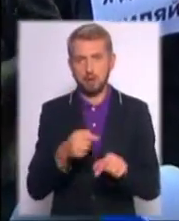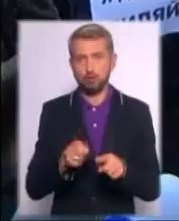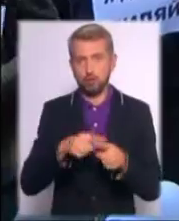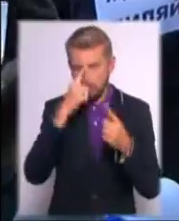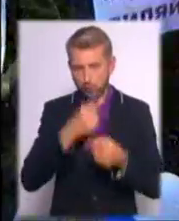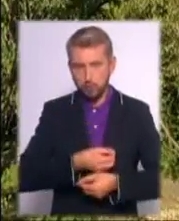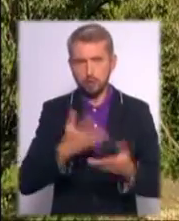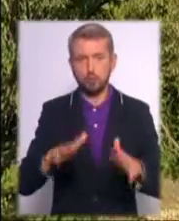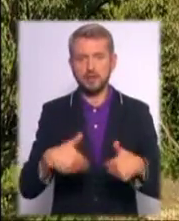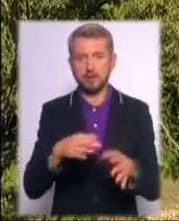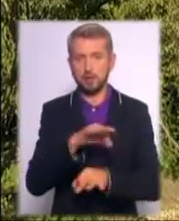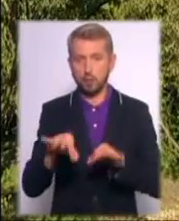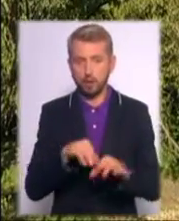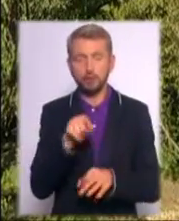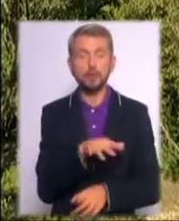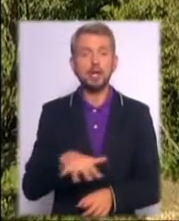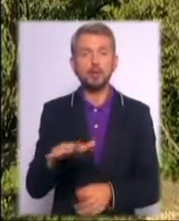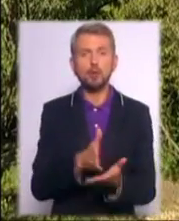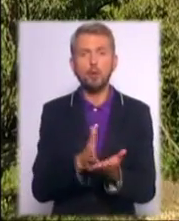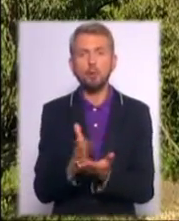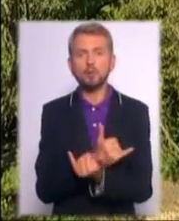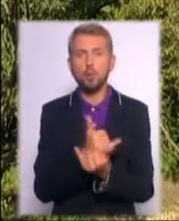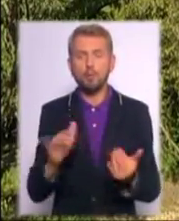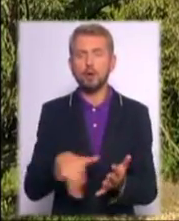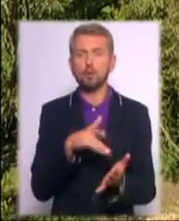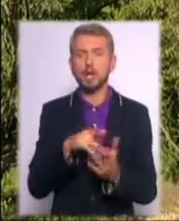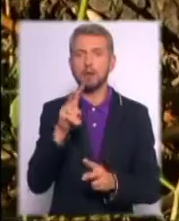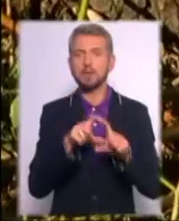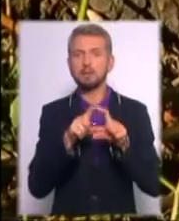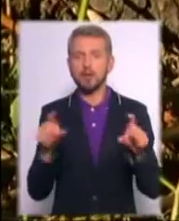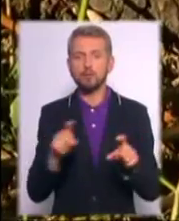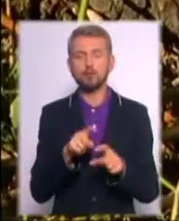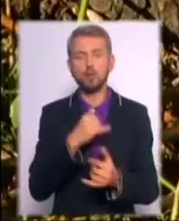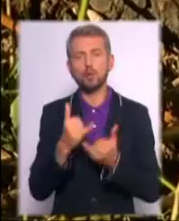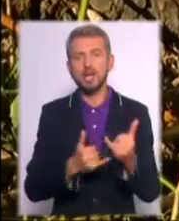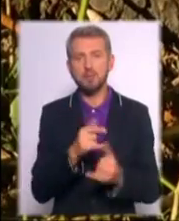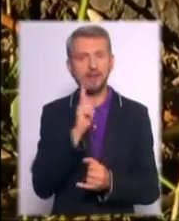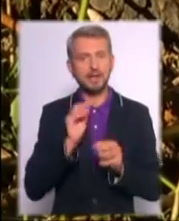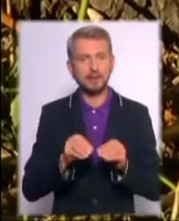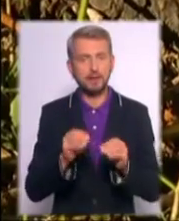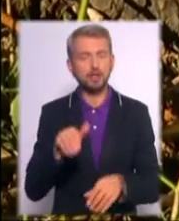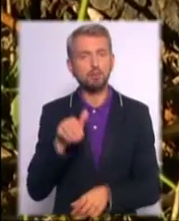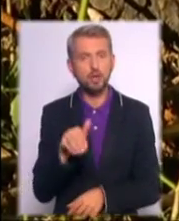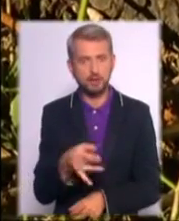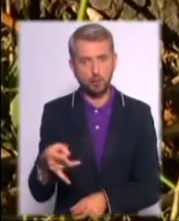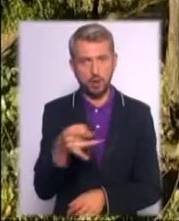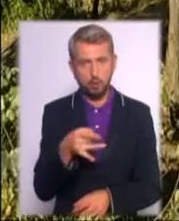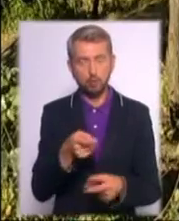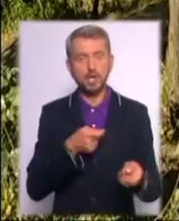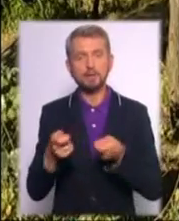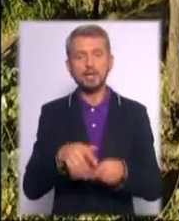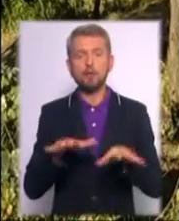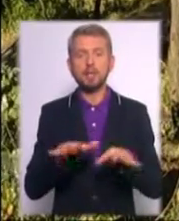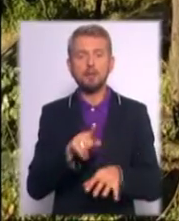публічного представлення проєкту? Цю територію обслуговує комунальне підприємство з утримання зелених насаджень Подільського району. Керівництво